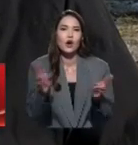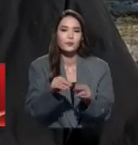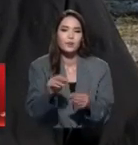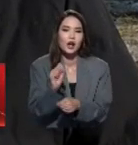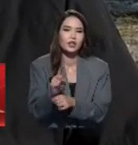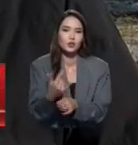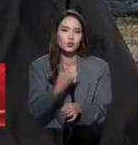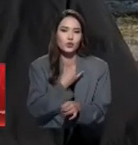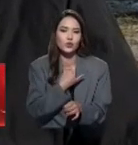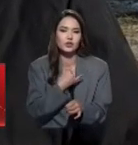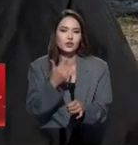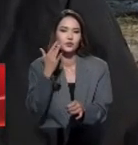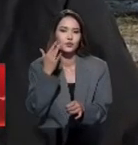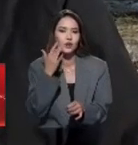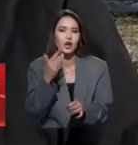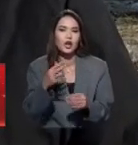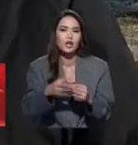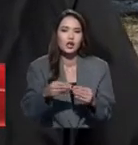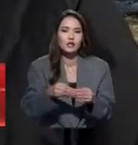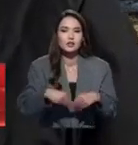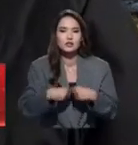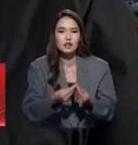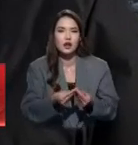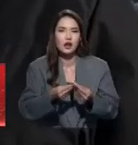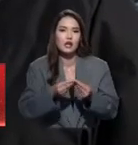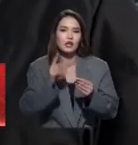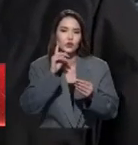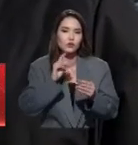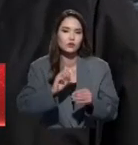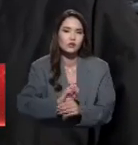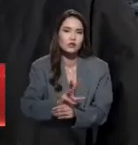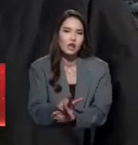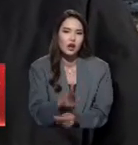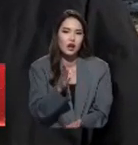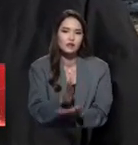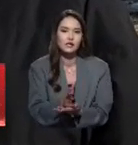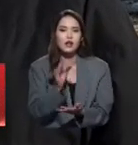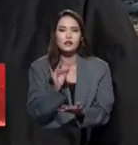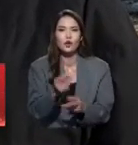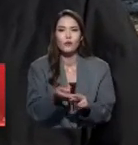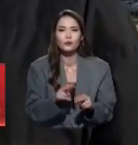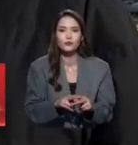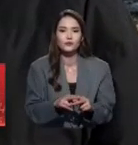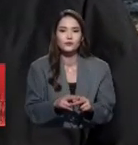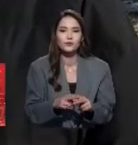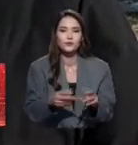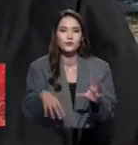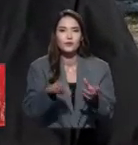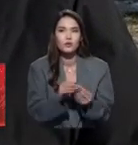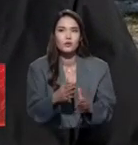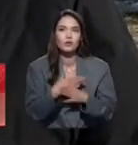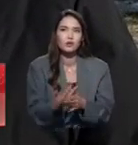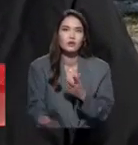это в первую очередь, обеспечение пастбищными угодьями сельских населенных пунктов. Вот. В связи с этим сейчас в мажилисе